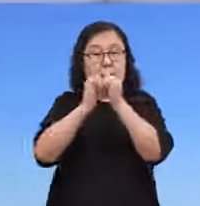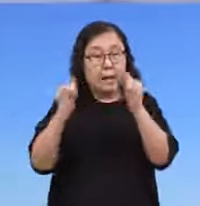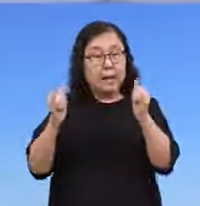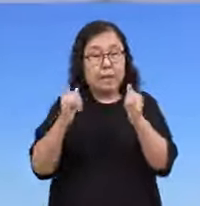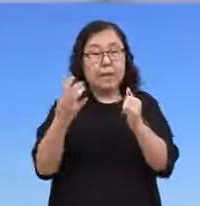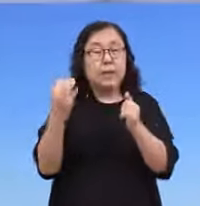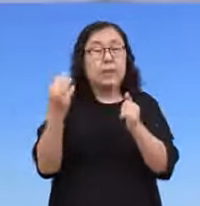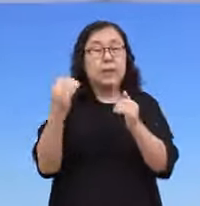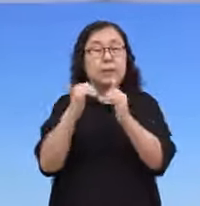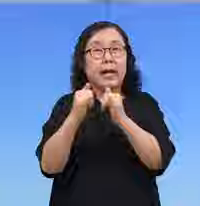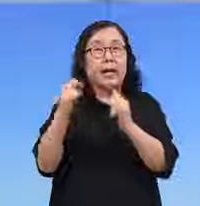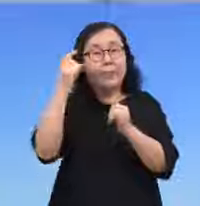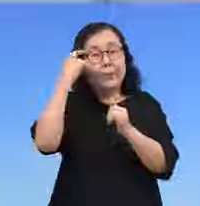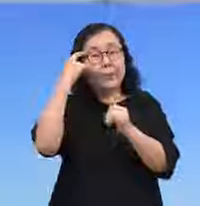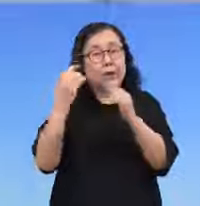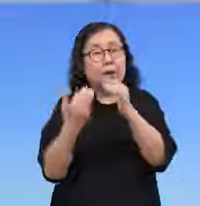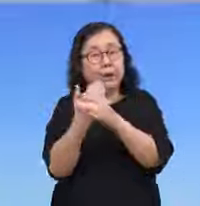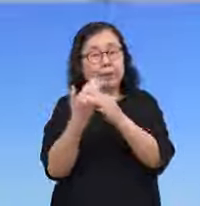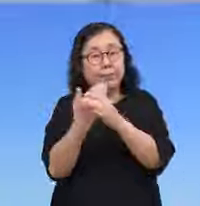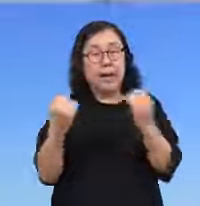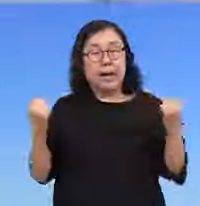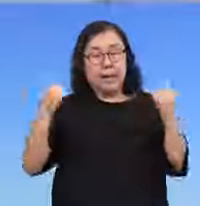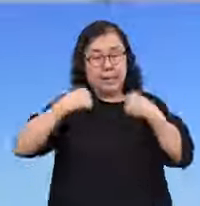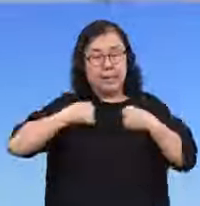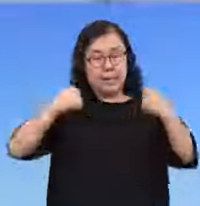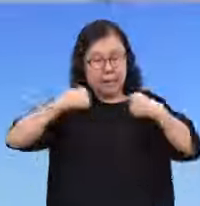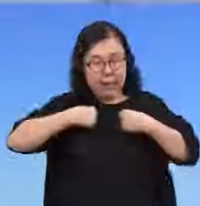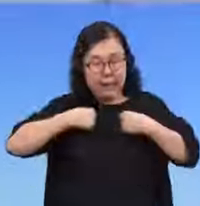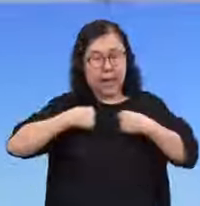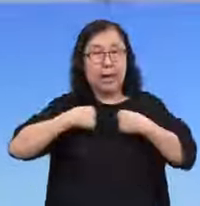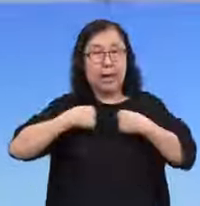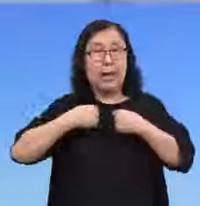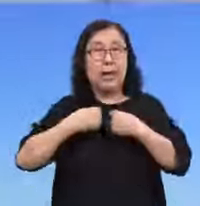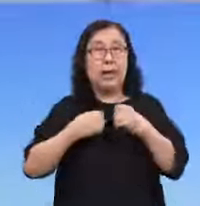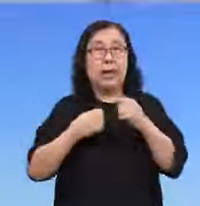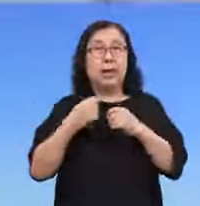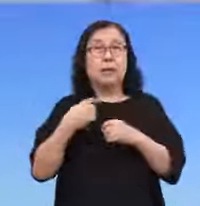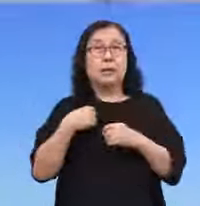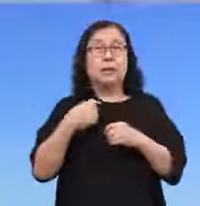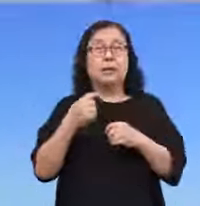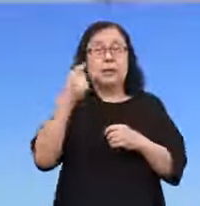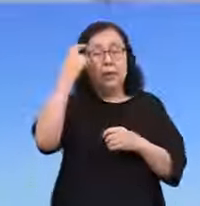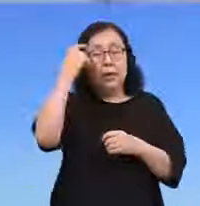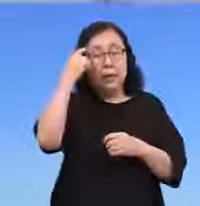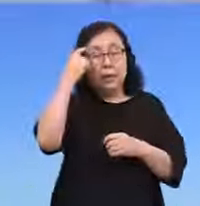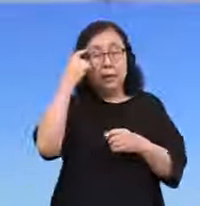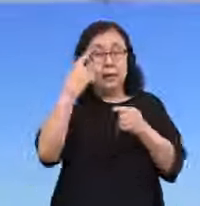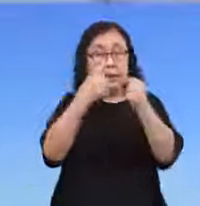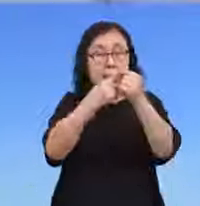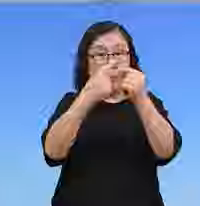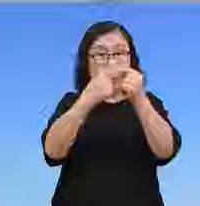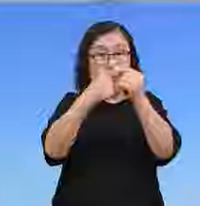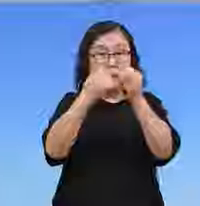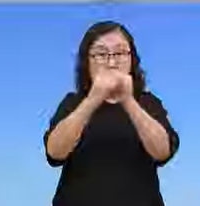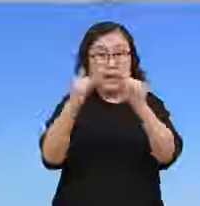떠오르는 인물이 그 몇 명이 나오는 겁니다. 그 입어라, 입는다 이거와 관련해가지고 딱 떠올랐던